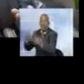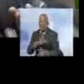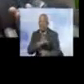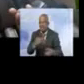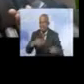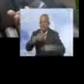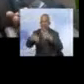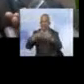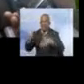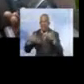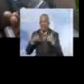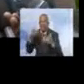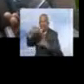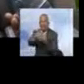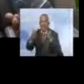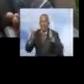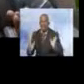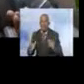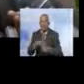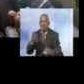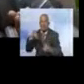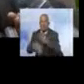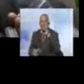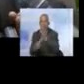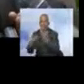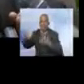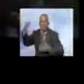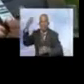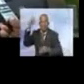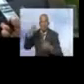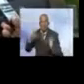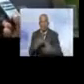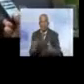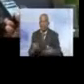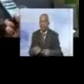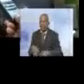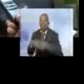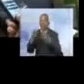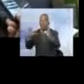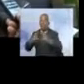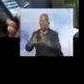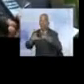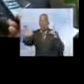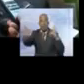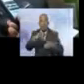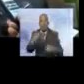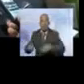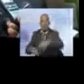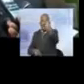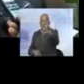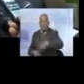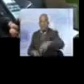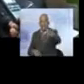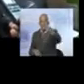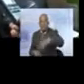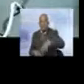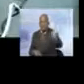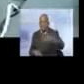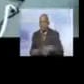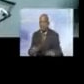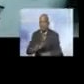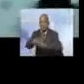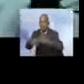un poste d'enrôlement fixe. Et dans les sous-préfectures, il y aura des postes mobiles. Tous les pétitionnaires qui attendent seront donc